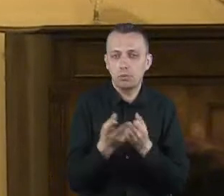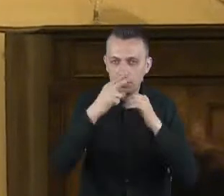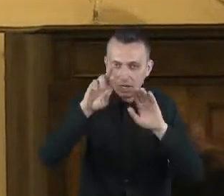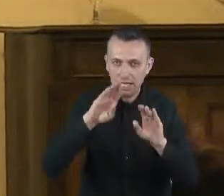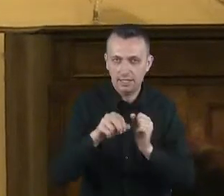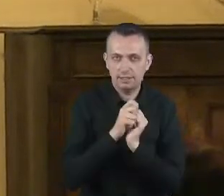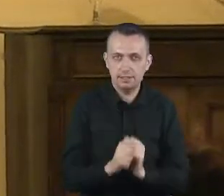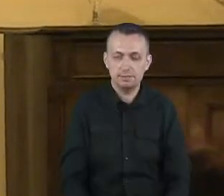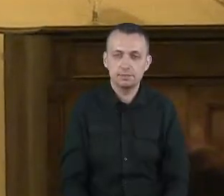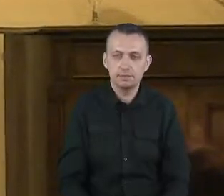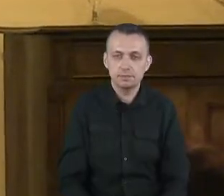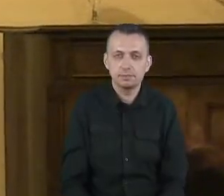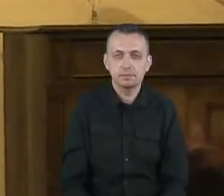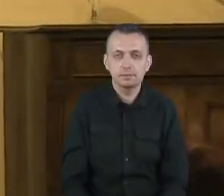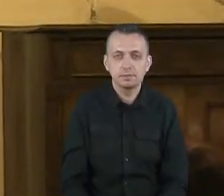się, piechocie,